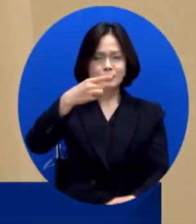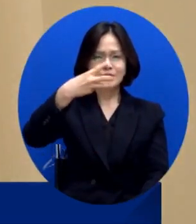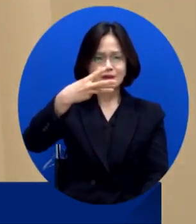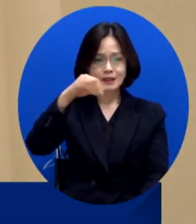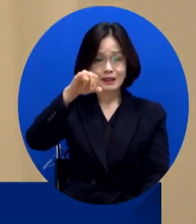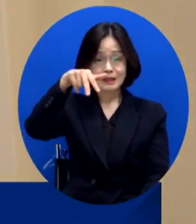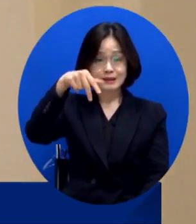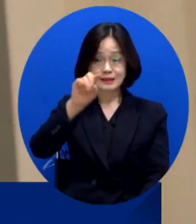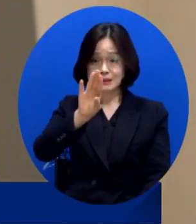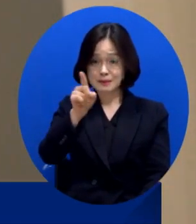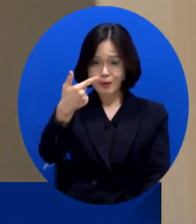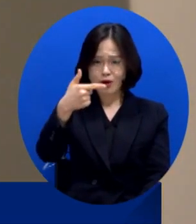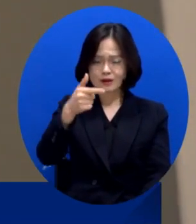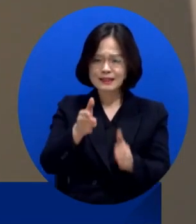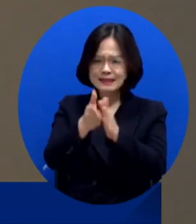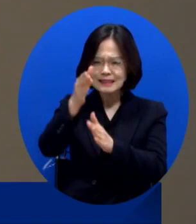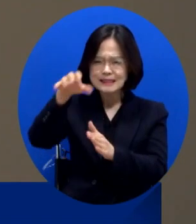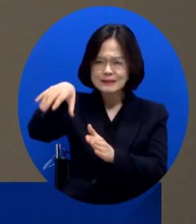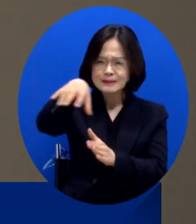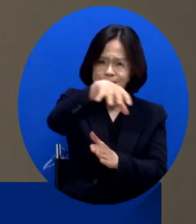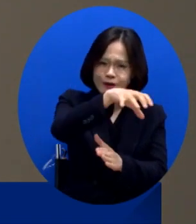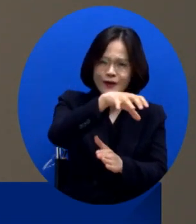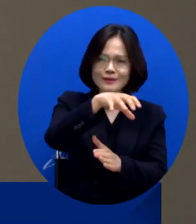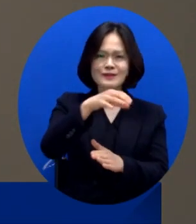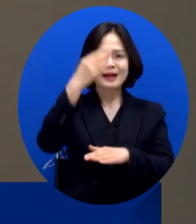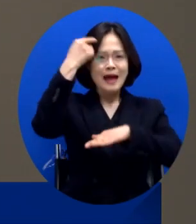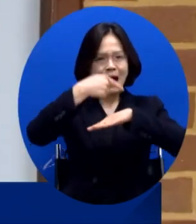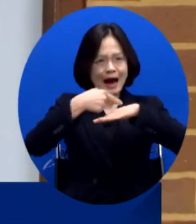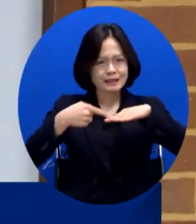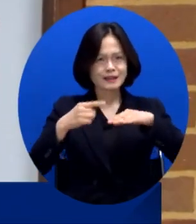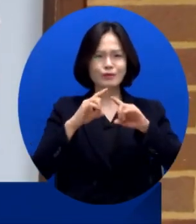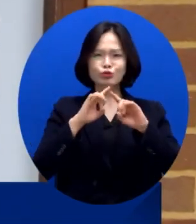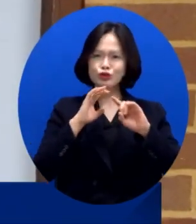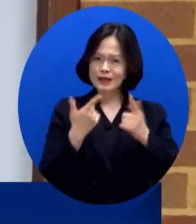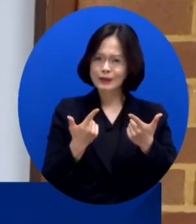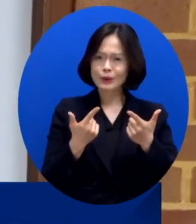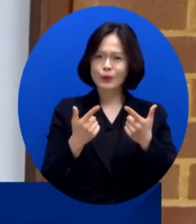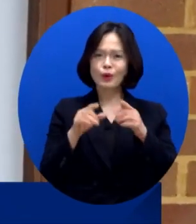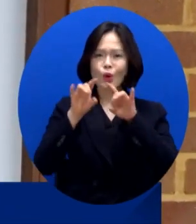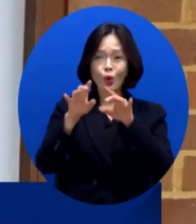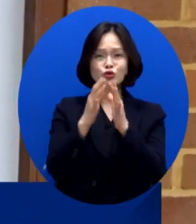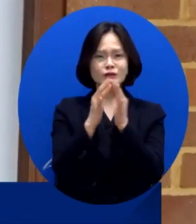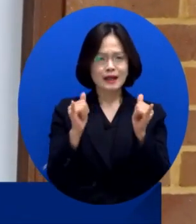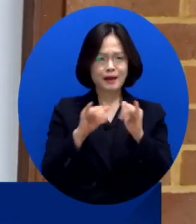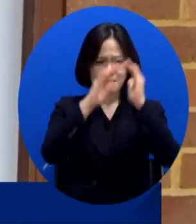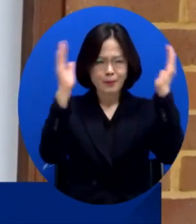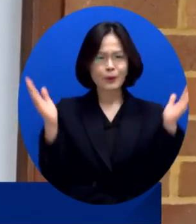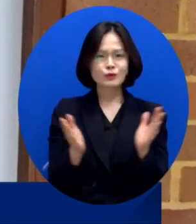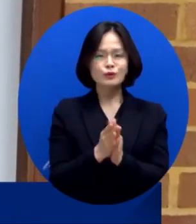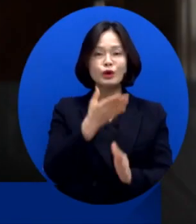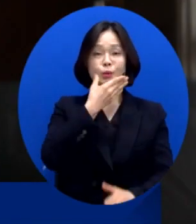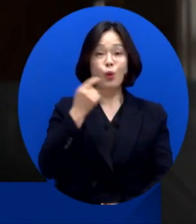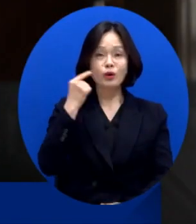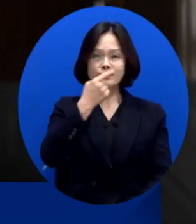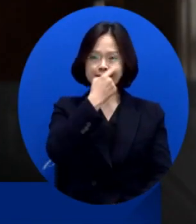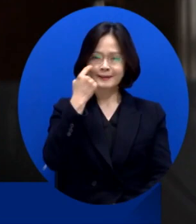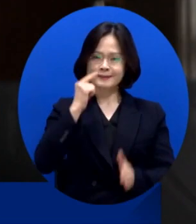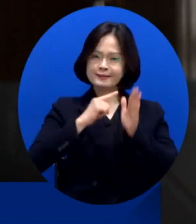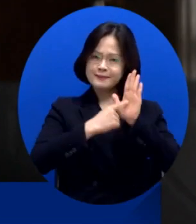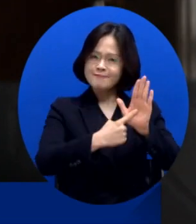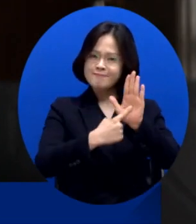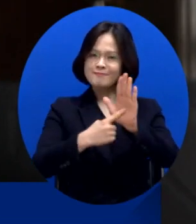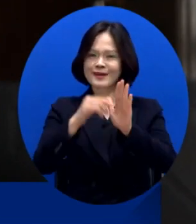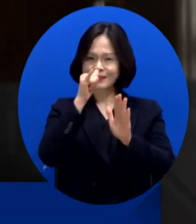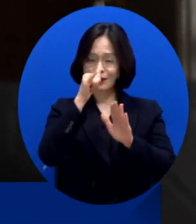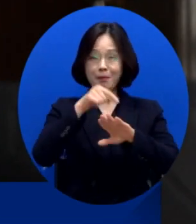그곳의 한인교회뿐만 아니라 호주 교인들도 함께 이 일에 동참하고 이 복음을 증거하고 있어서 우리의 마음이